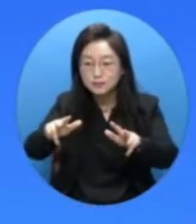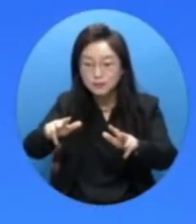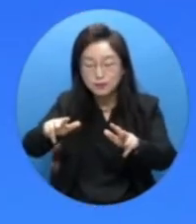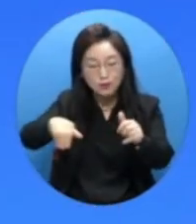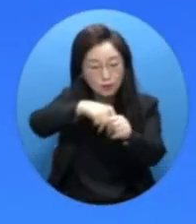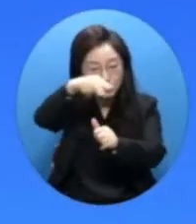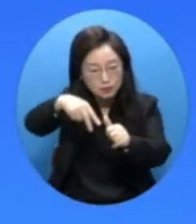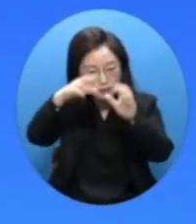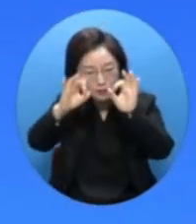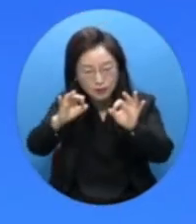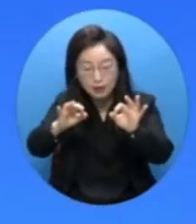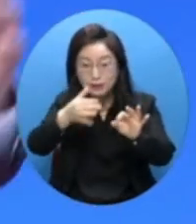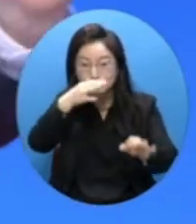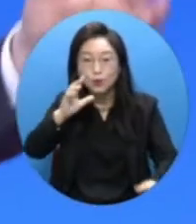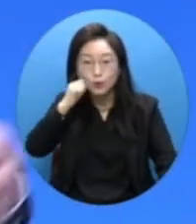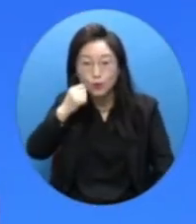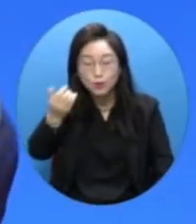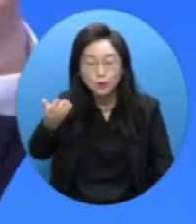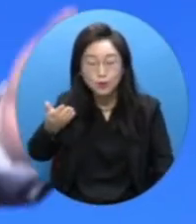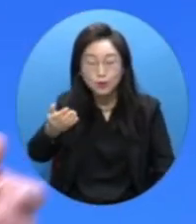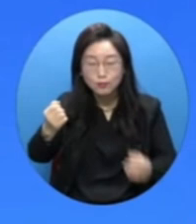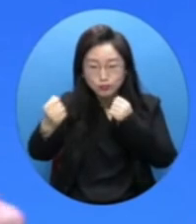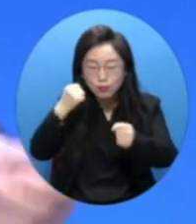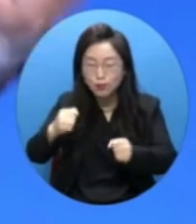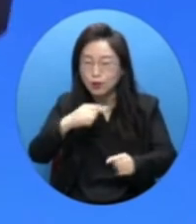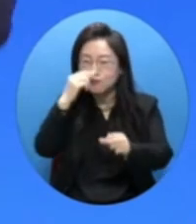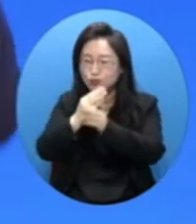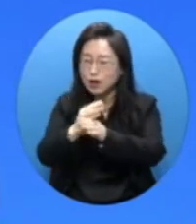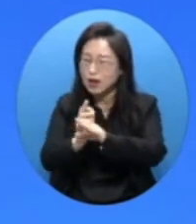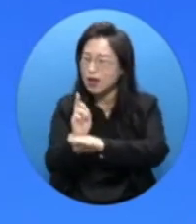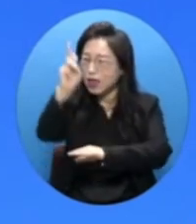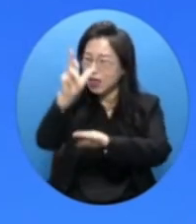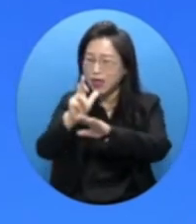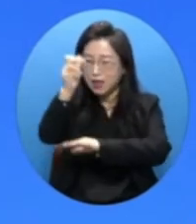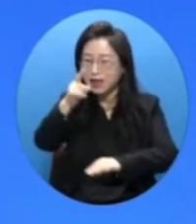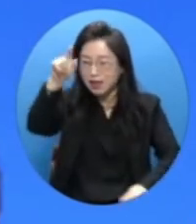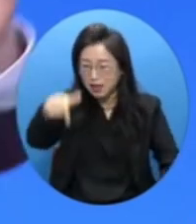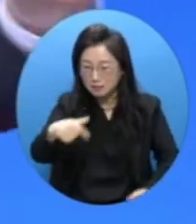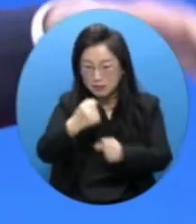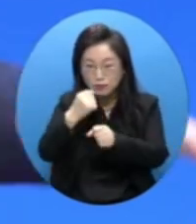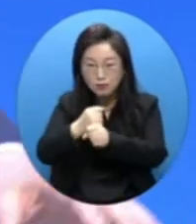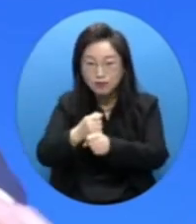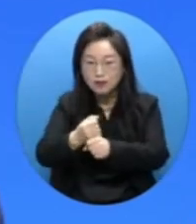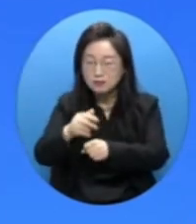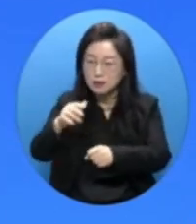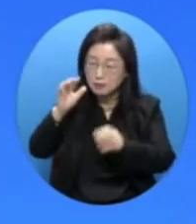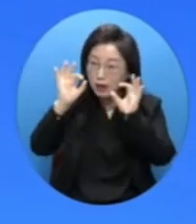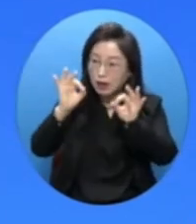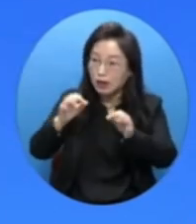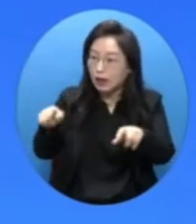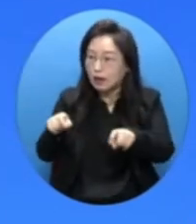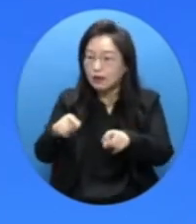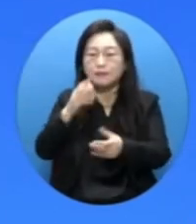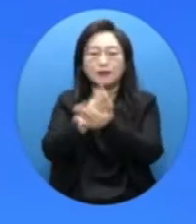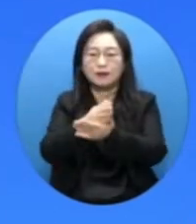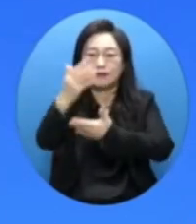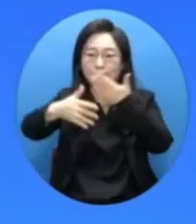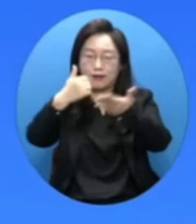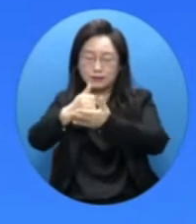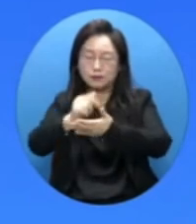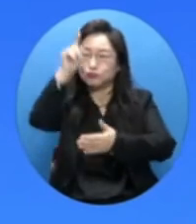아무리 어렵고 힘들다고 할지라도 북한이 핵무기를 개발하고 미사를 쏘는 올린다고 할지라도 또 바라보면 안 됩니다 하나님을